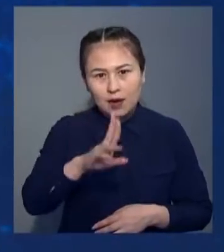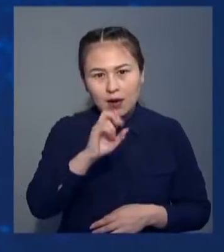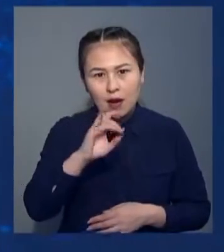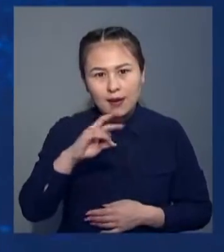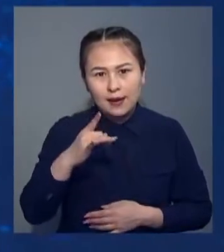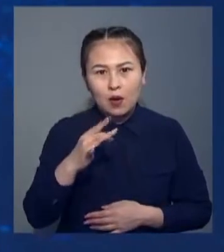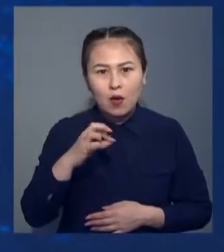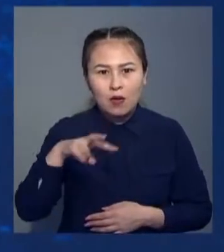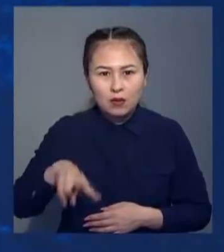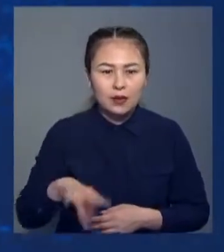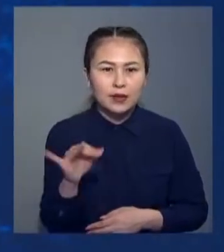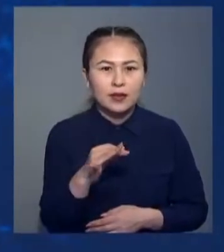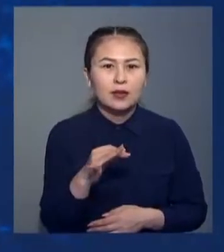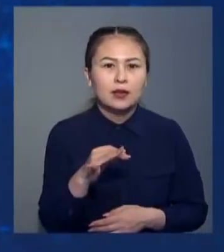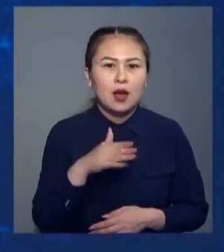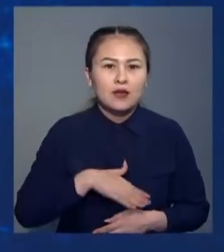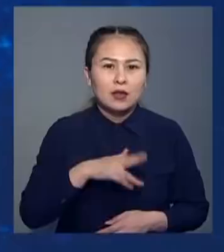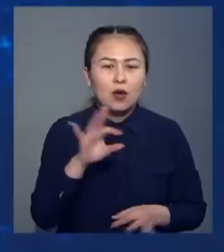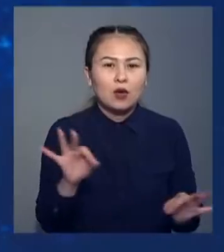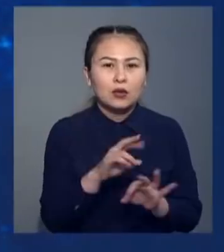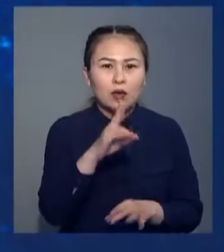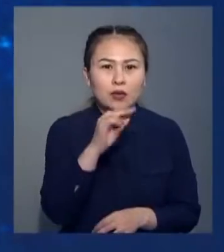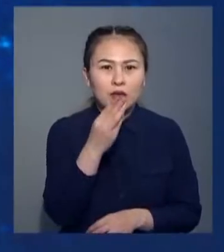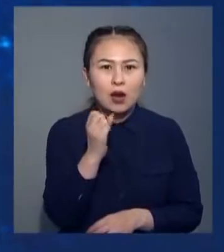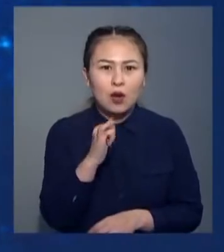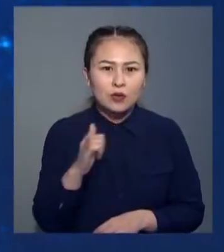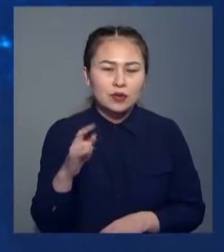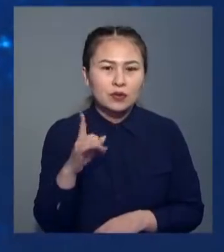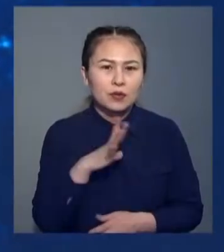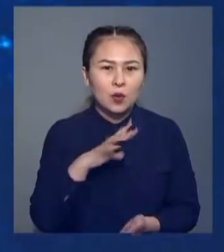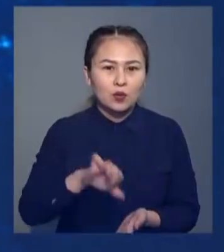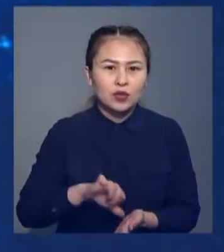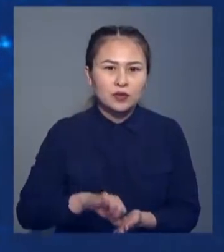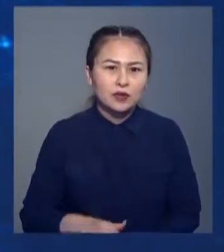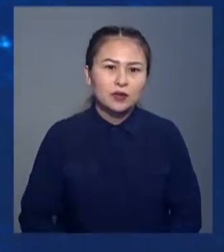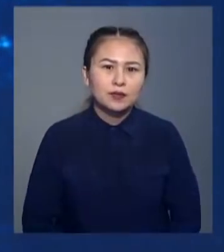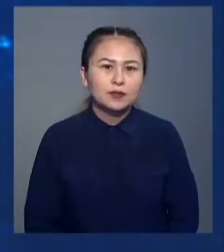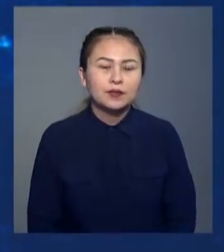әйгілі Карнеги Холл және Австрияның концерт хаус залында өнер көрсеткен.